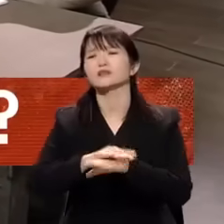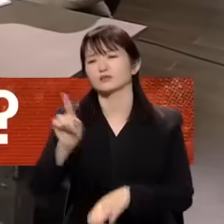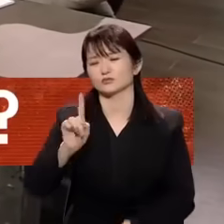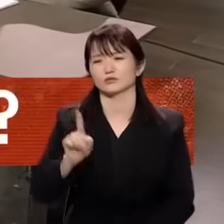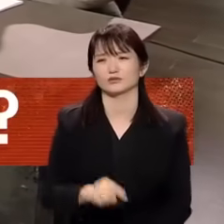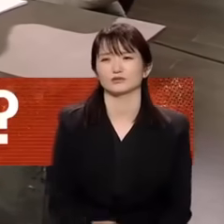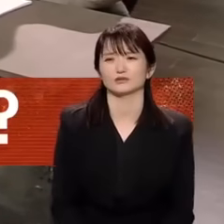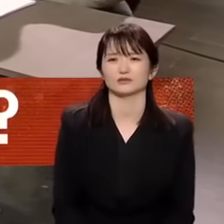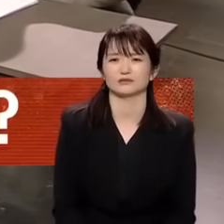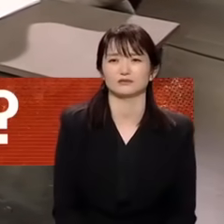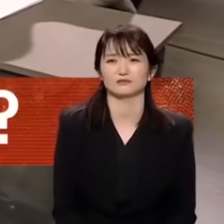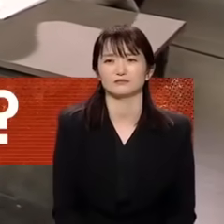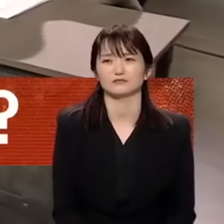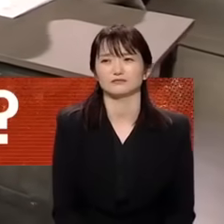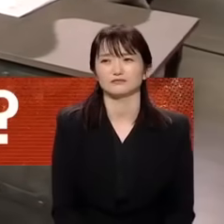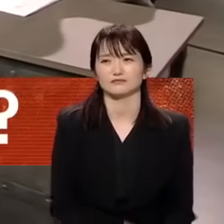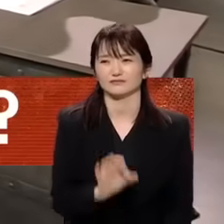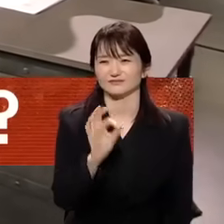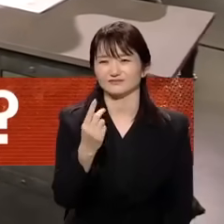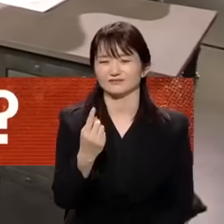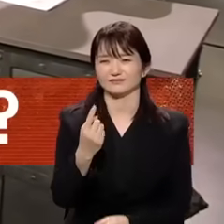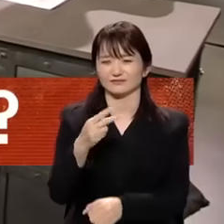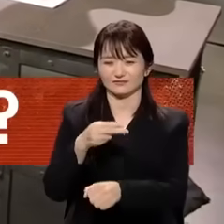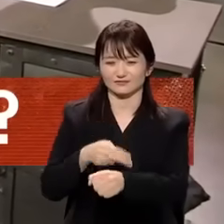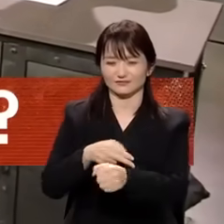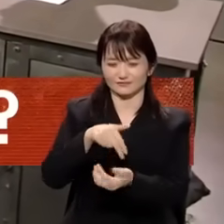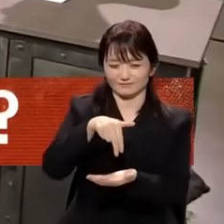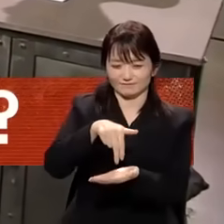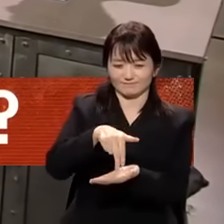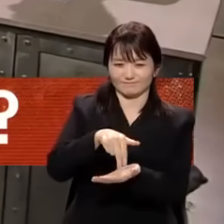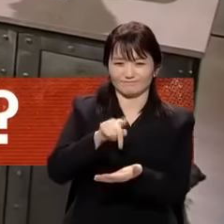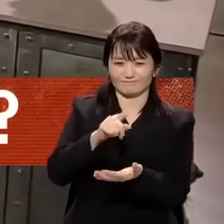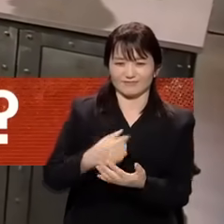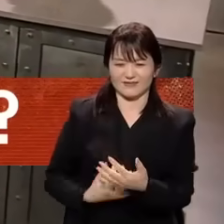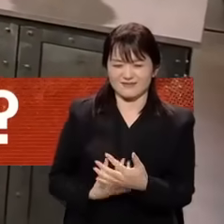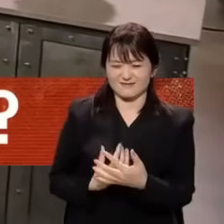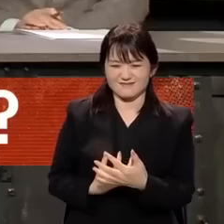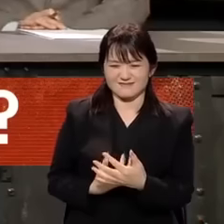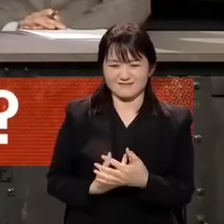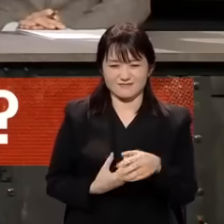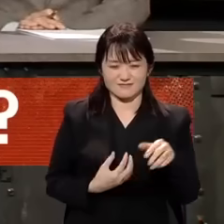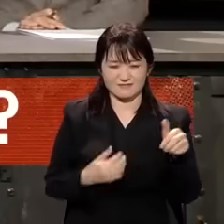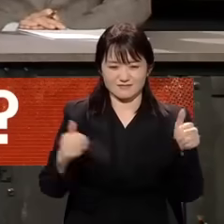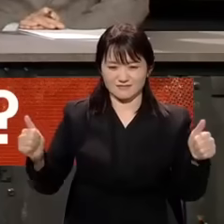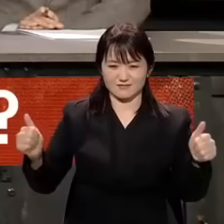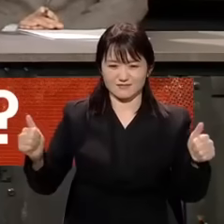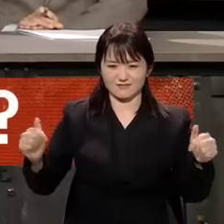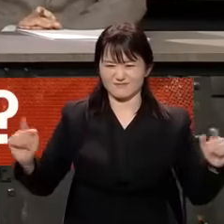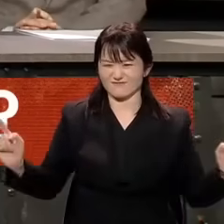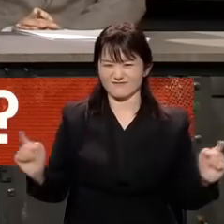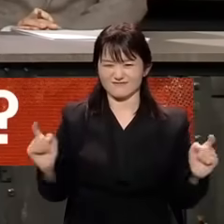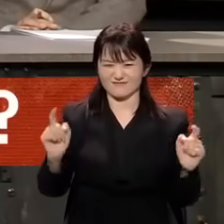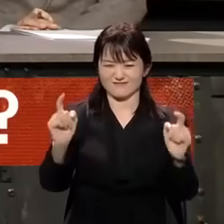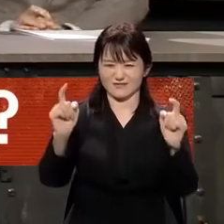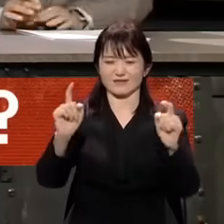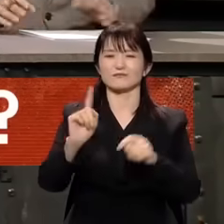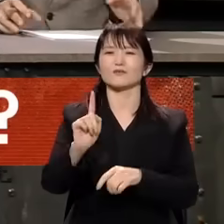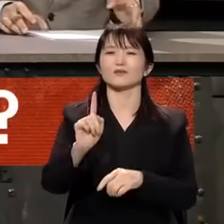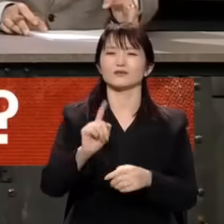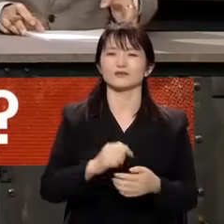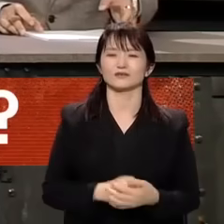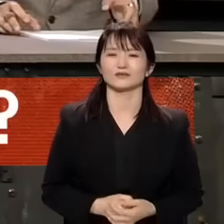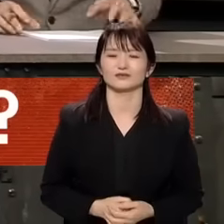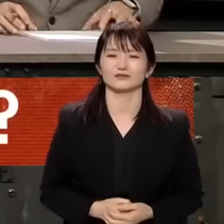너무 자 오윤성 교수님이 지금 막 부글부글 약간 야 너들 지금 삼벌 된 사